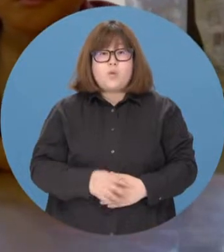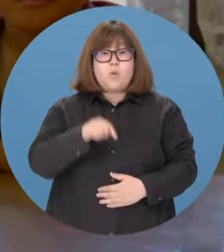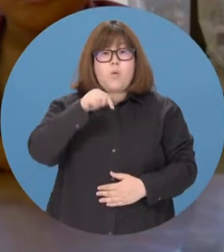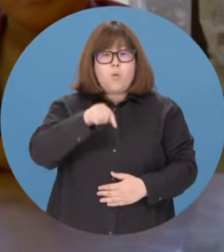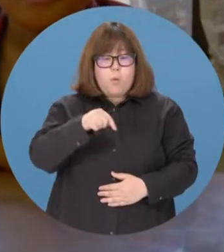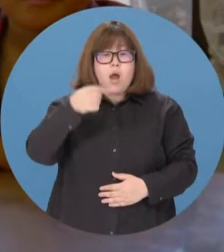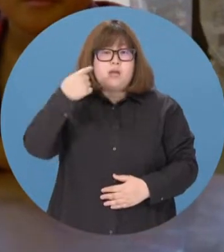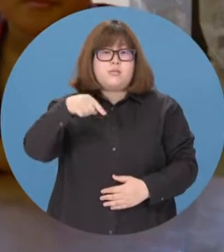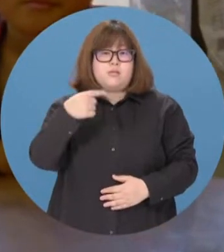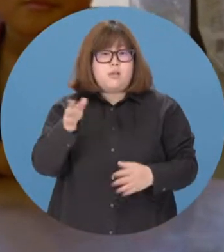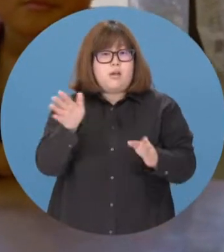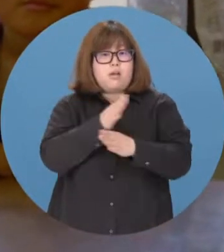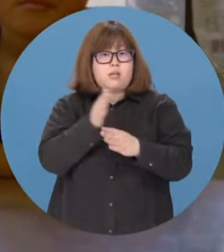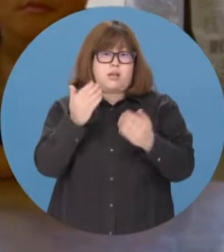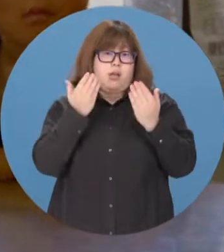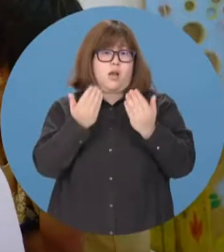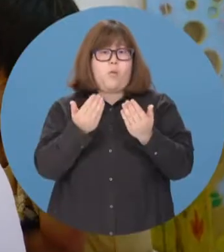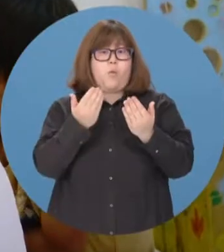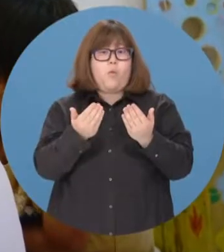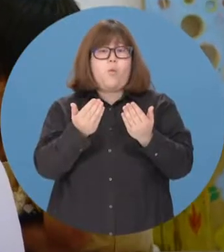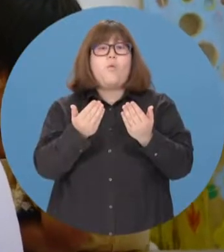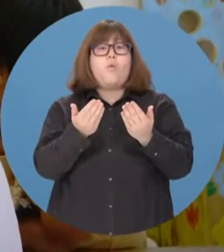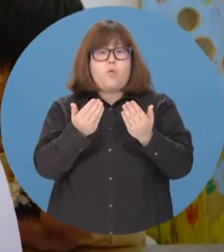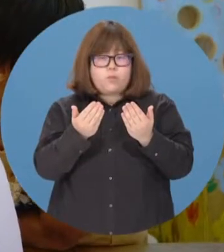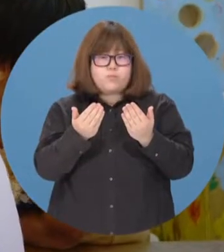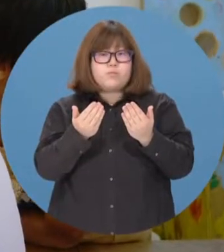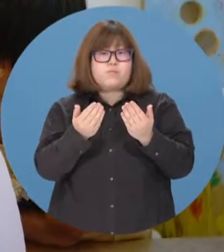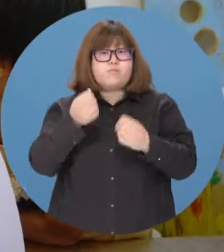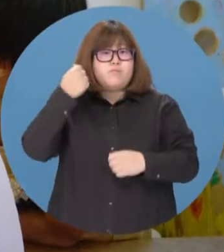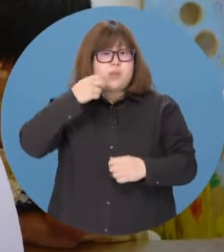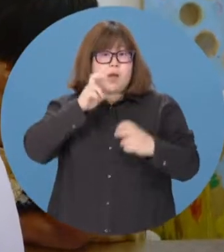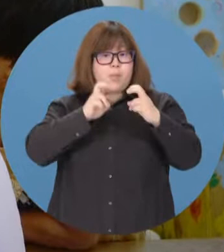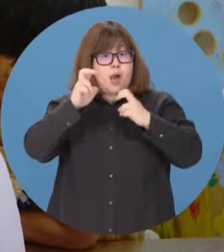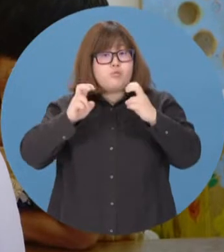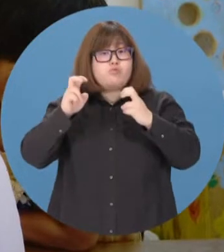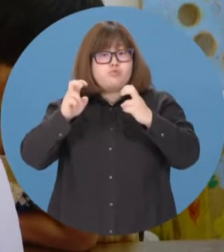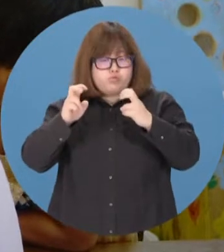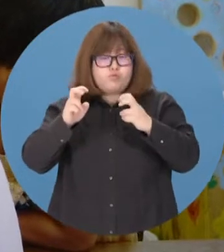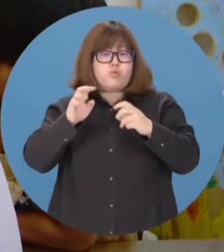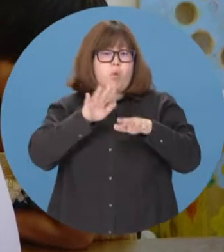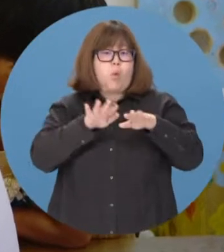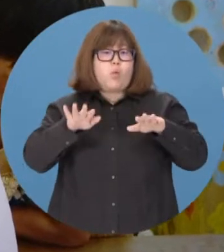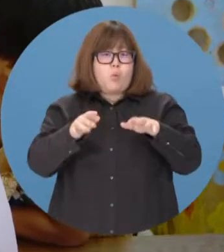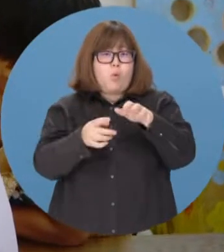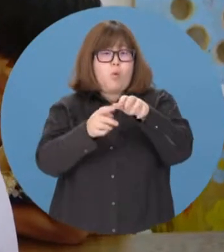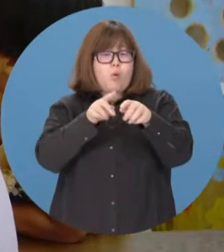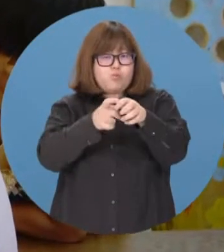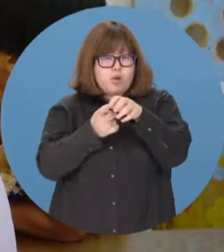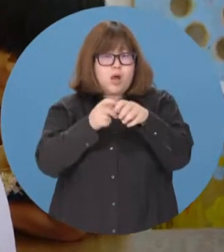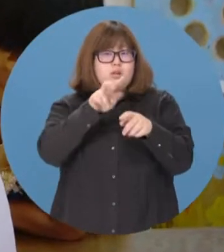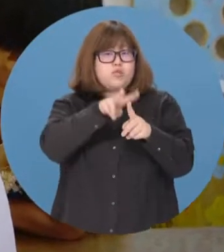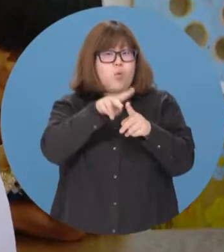ここは先生と呼ばれる大人のいない学校、南アルプス子どもの村小中学